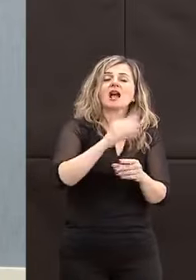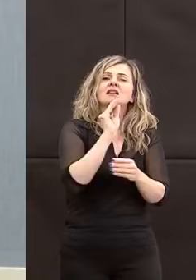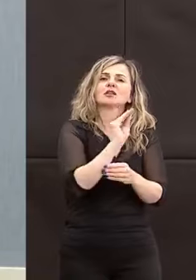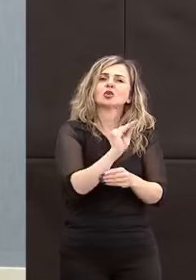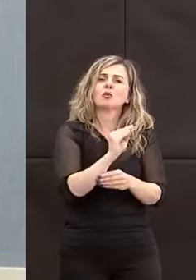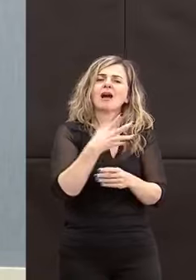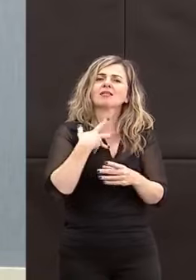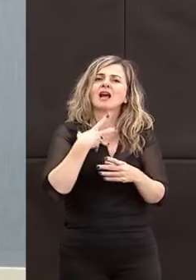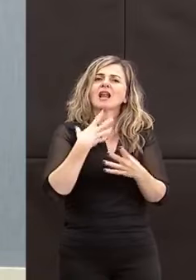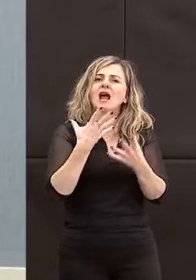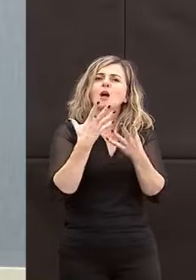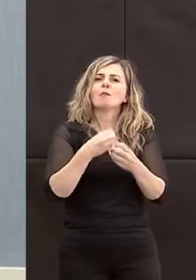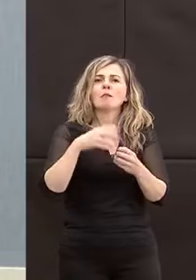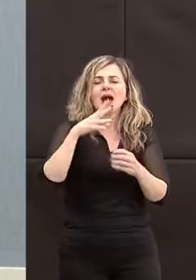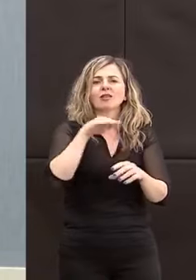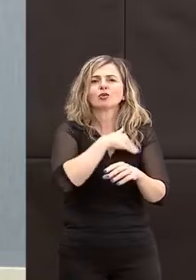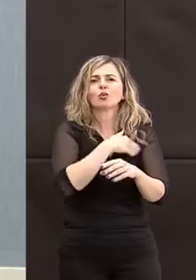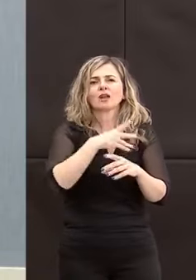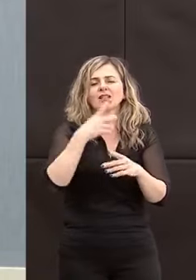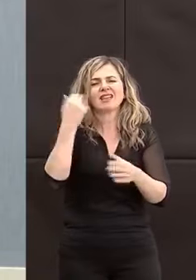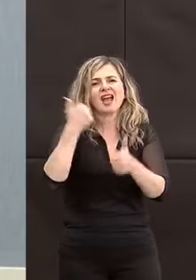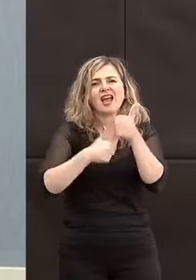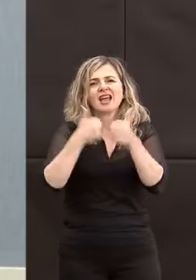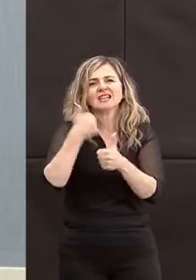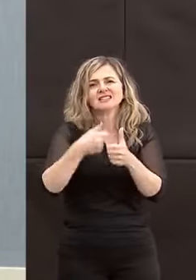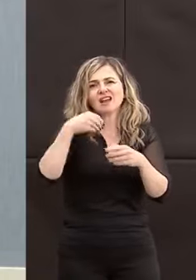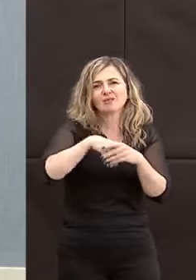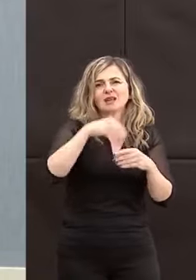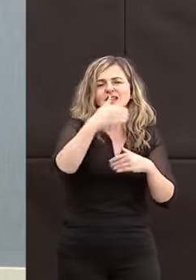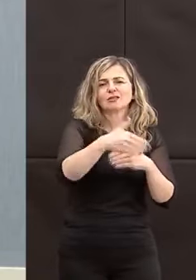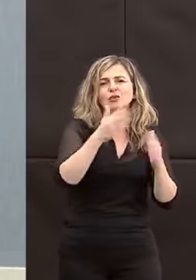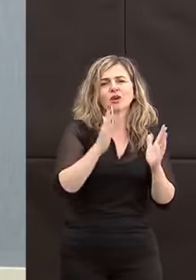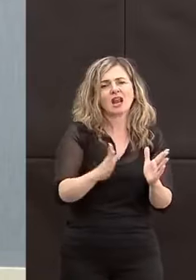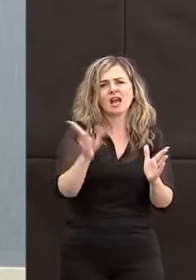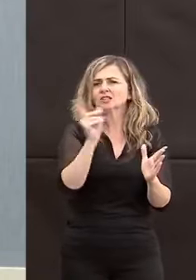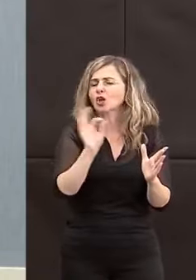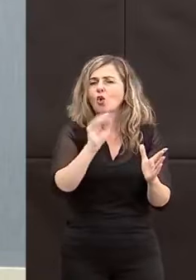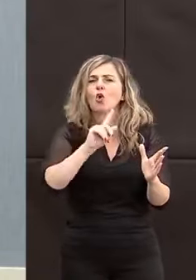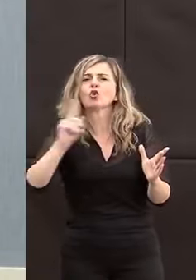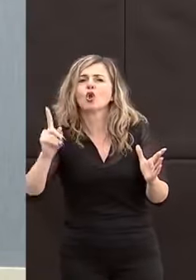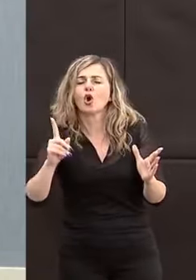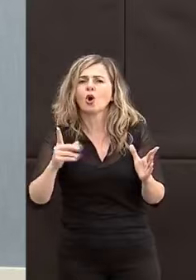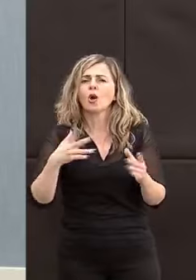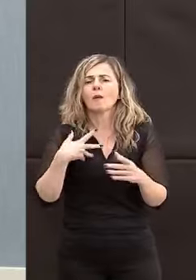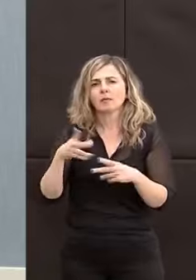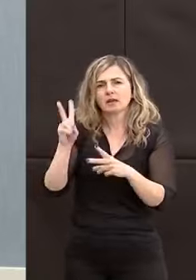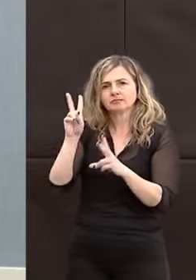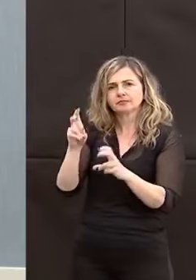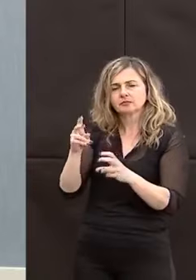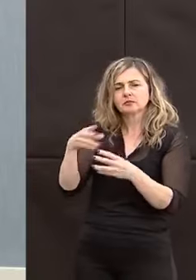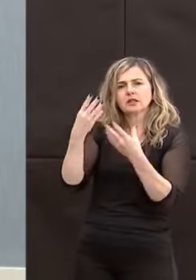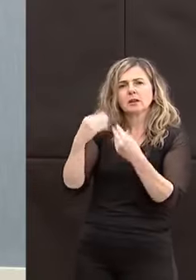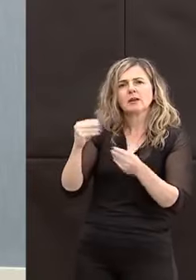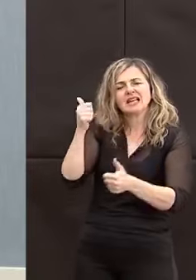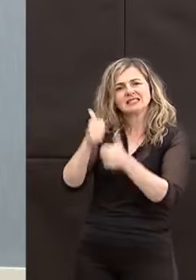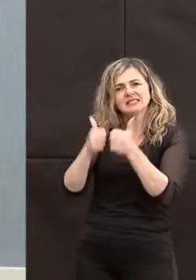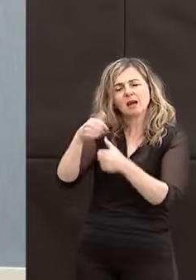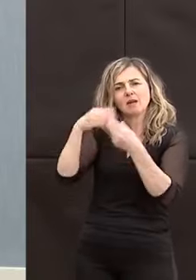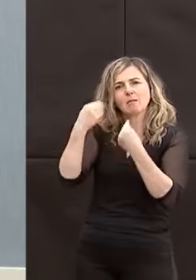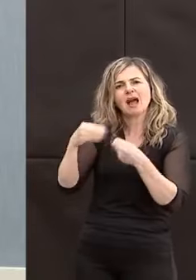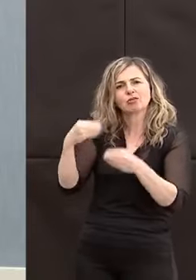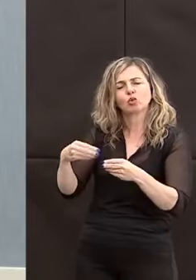discuteranno in classe è l'esame oppure no per quanto riguarda la maturità siamo in contatto